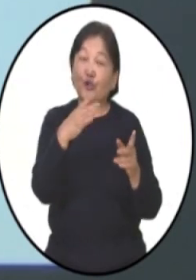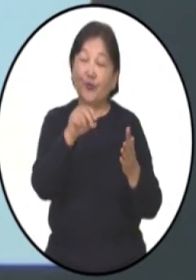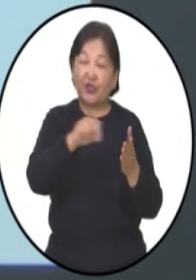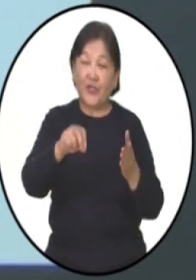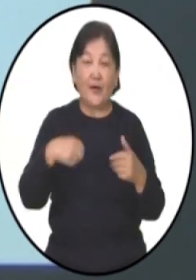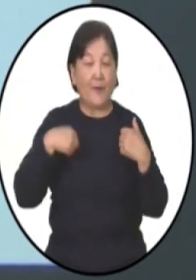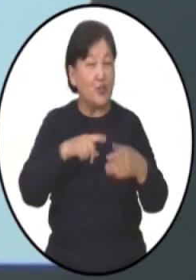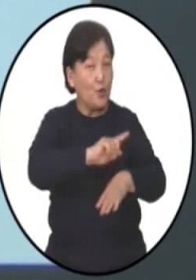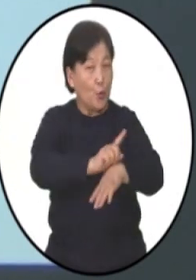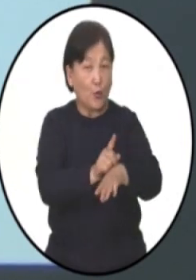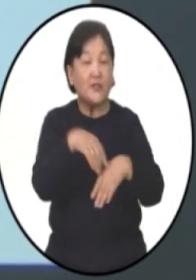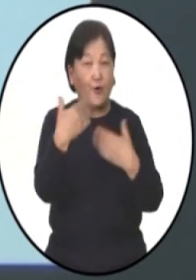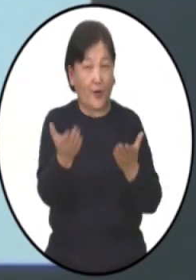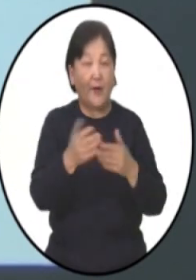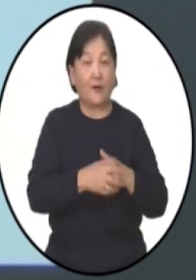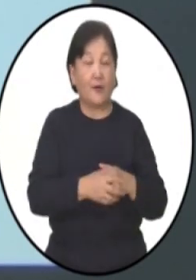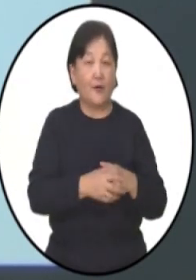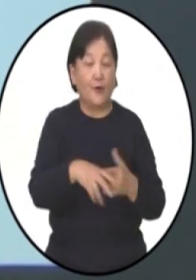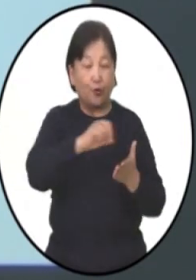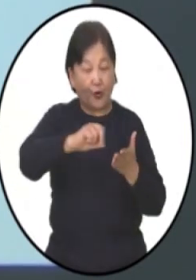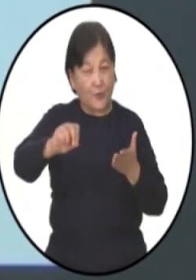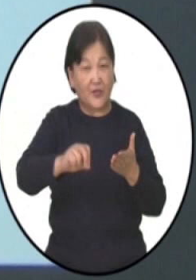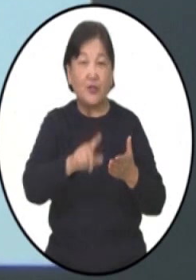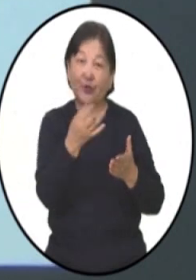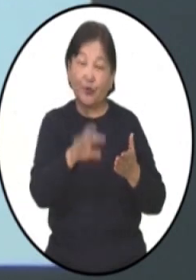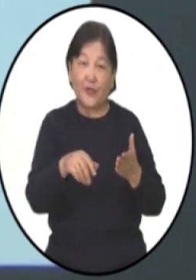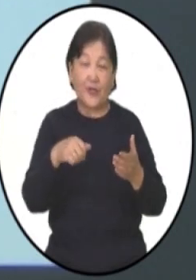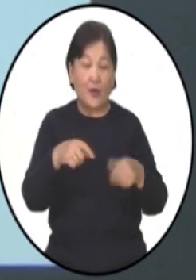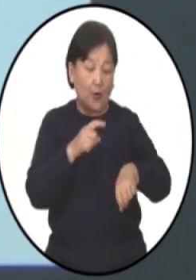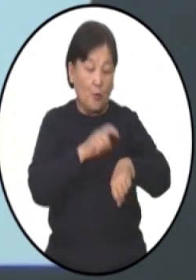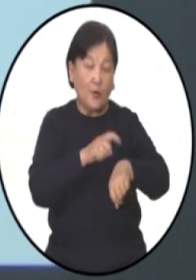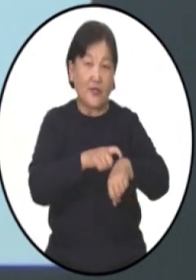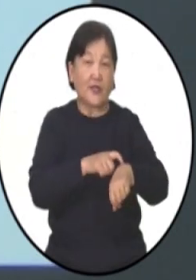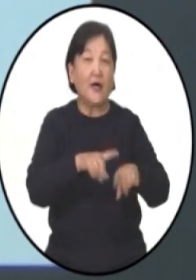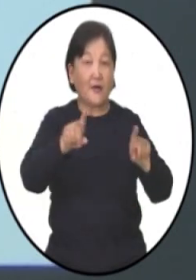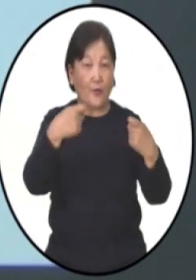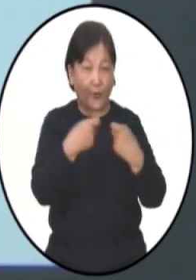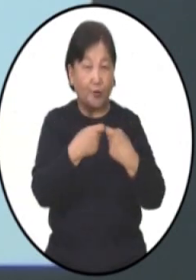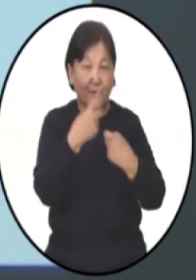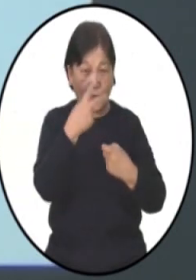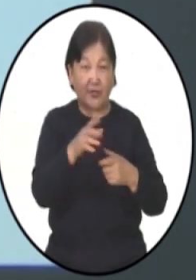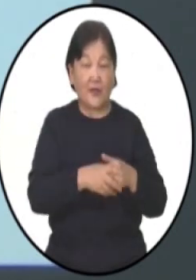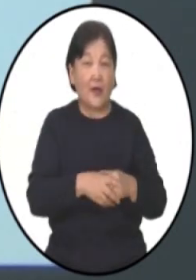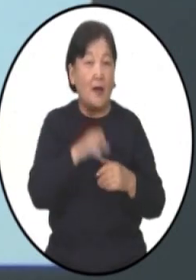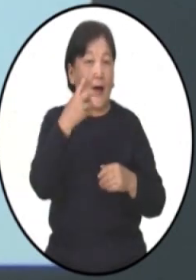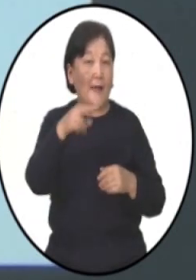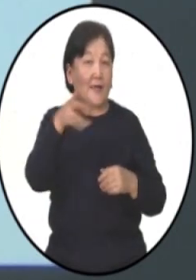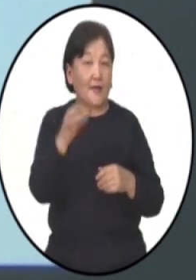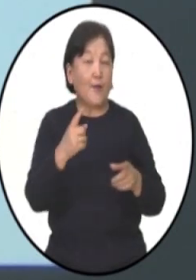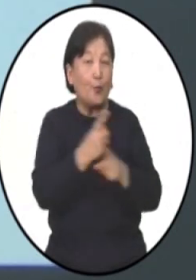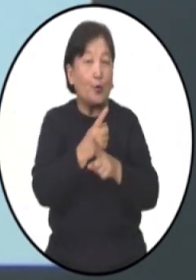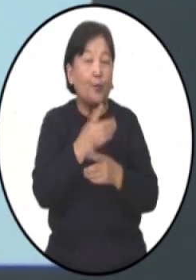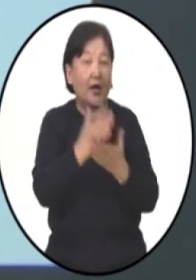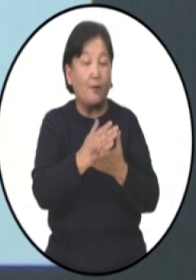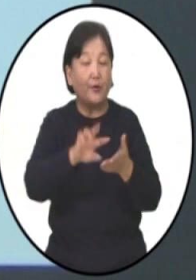өгнө. Тэгээд нүхэж бичсэн зүйлийг чинь буцаага цөмөрөөр хамтарч тулгаж үзье. За алдаатай бичсэн зүйлээ бол засаж